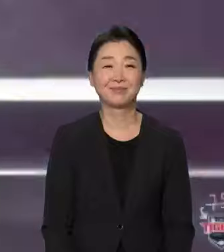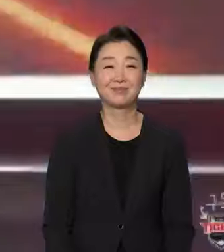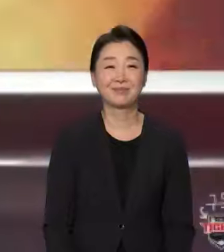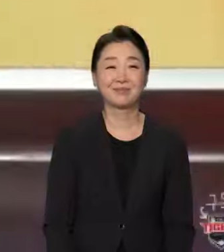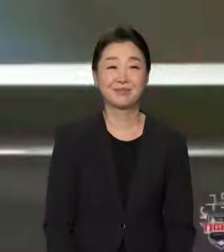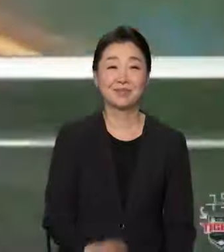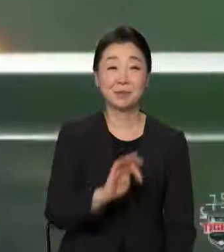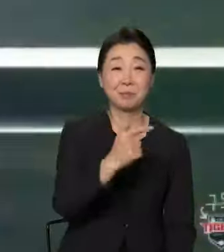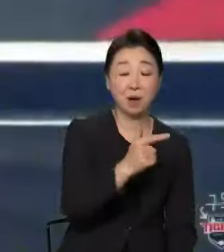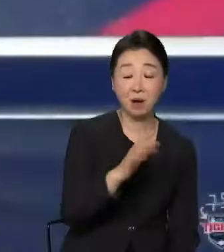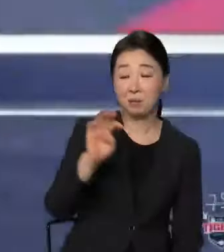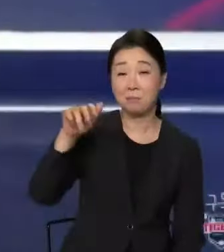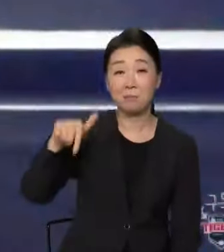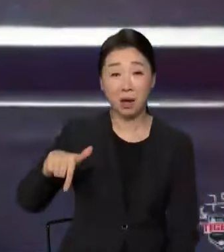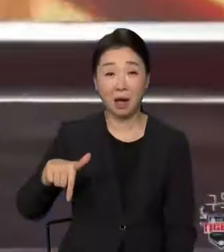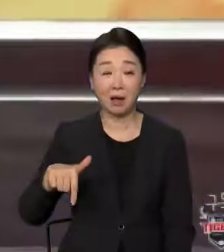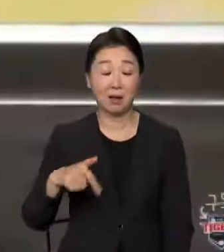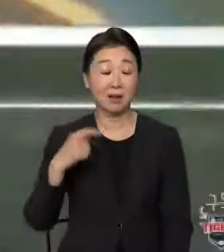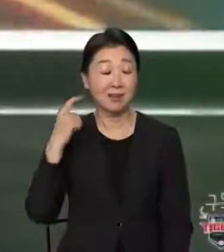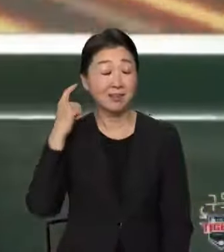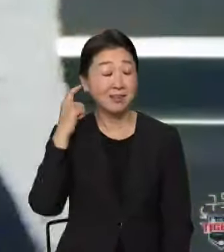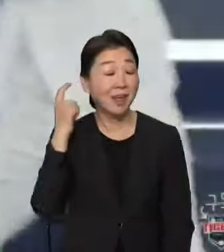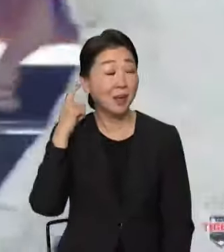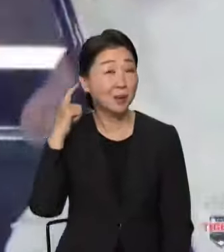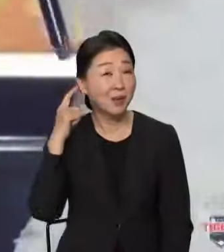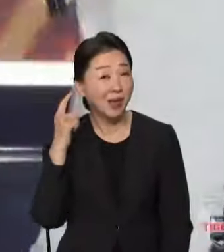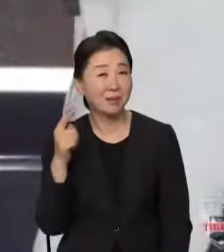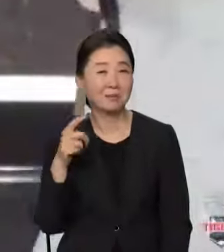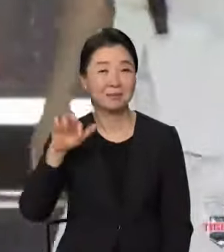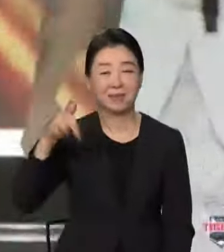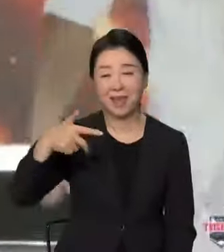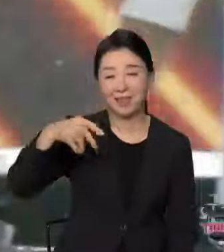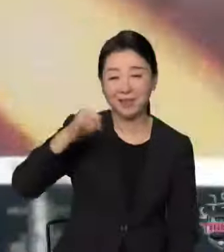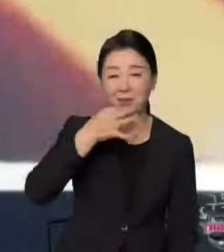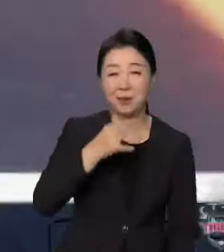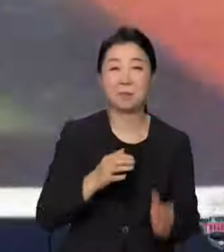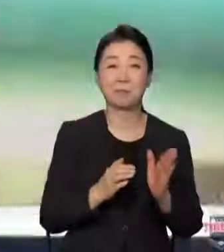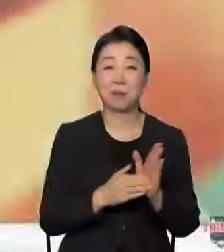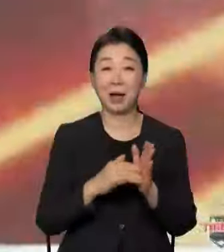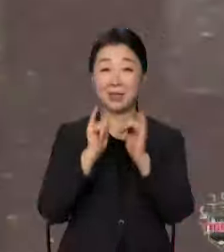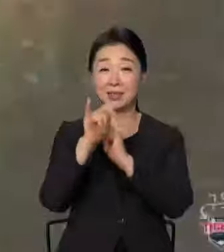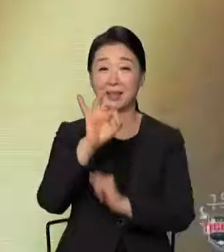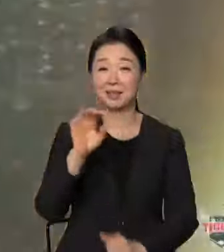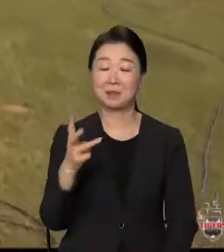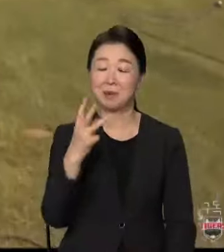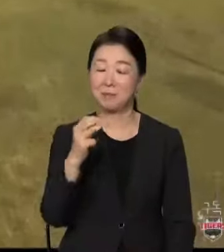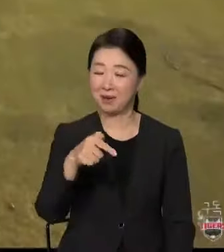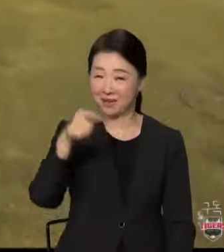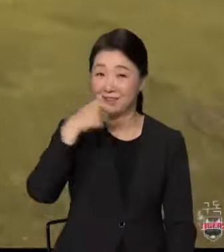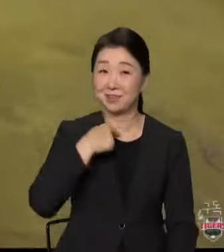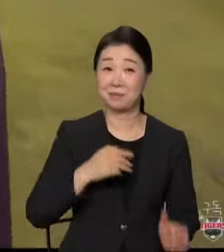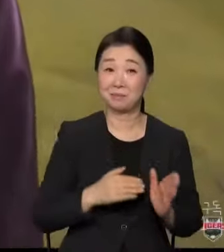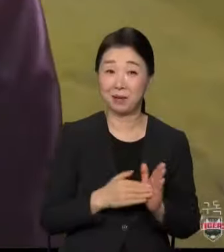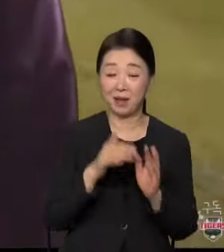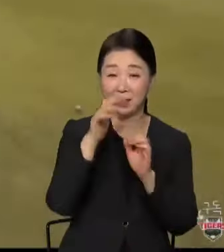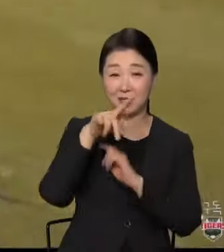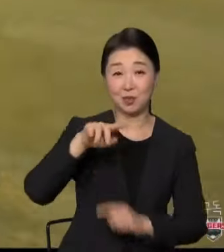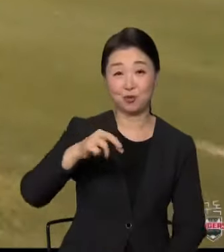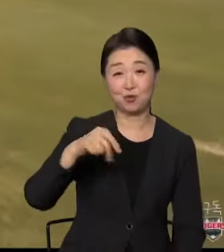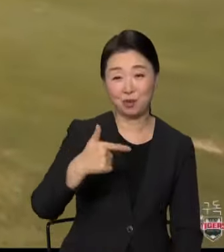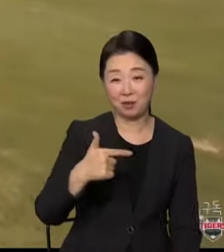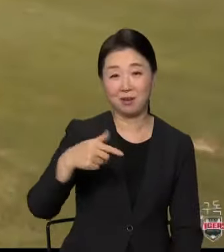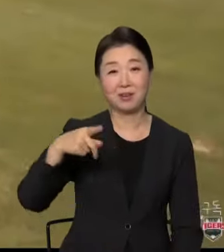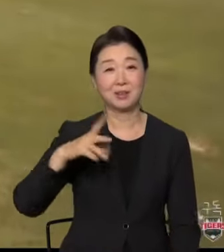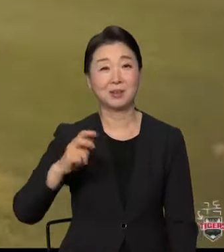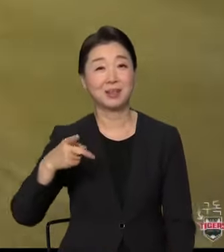변우 역과 박정우가 내 귀에 캔디를 선보이면서 상금 300만 원과 함께 우승을 차지했고요. 이준영과 전상현은